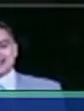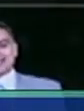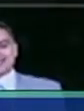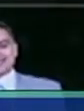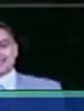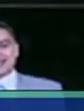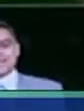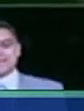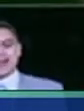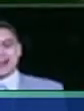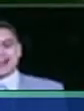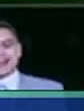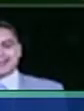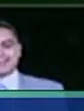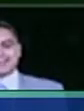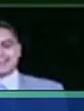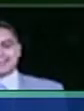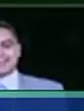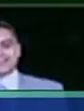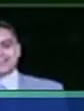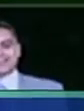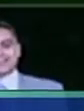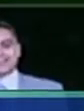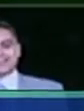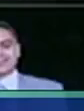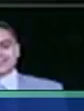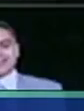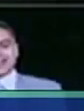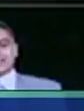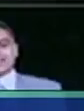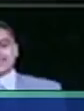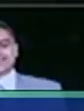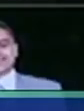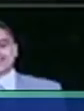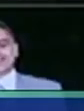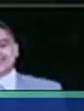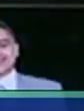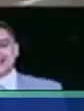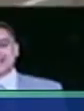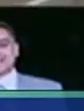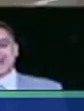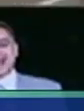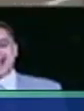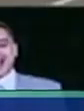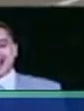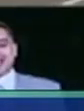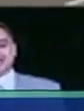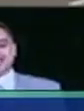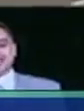يا ملك ازيك يا ستار؟ ازيك يا جميلة؟